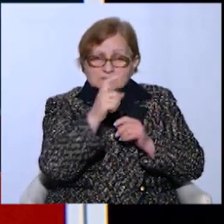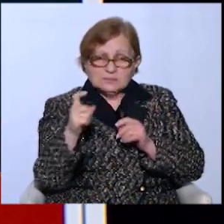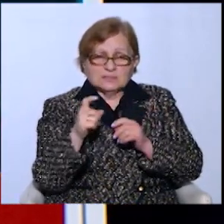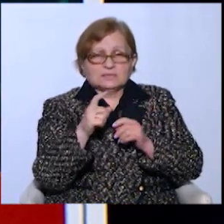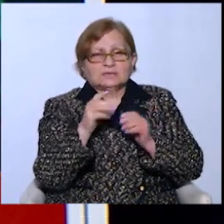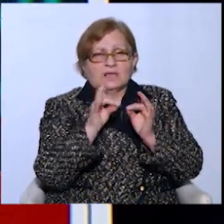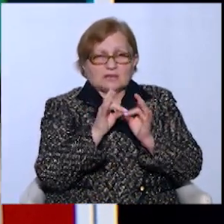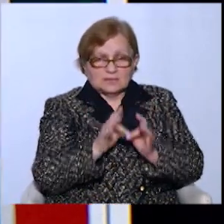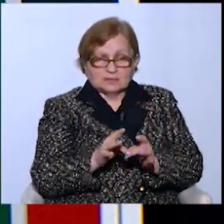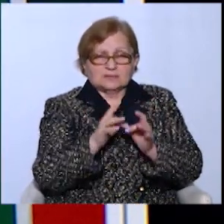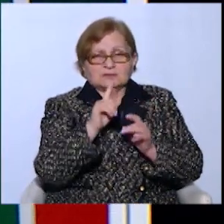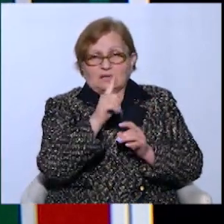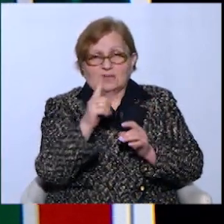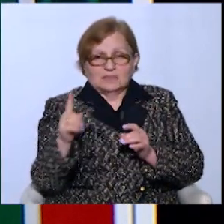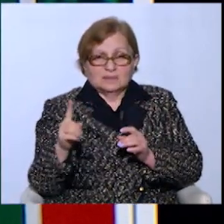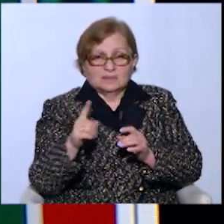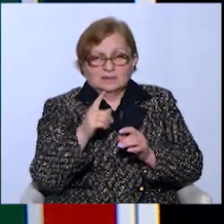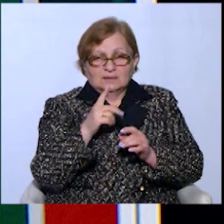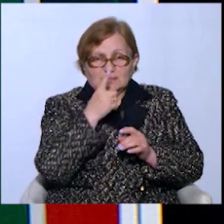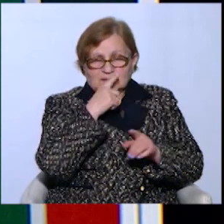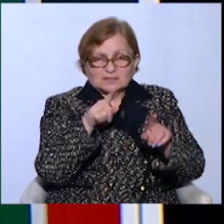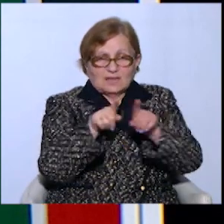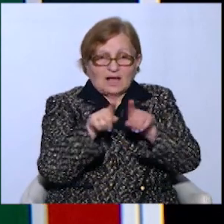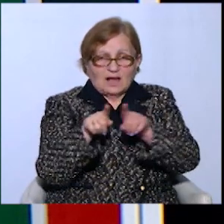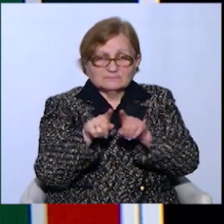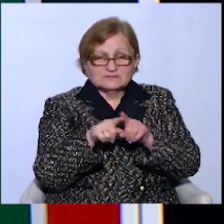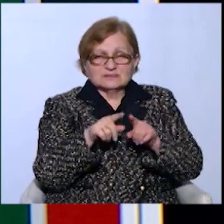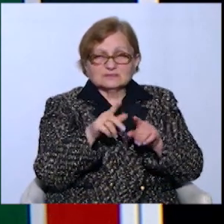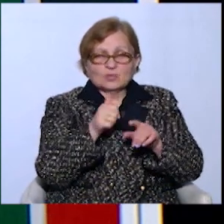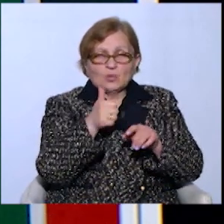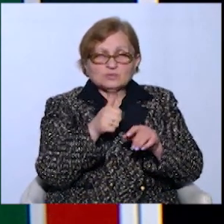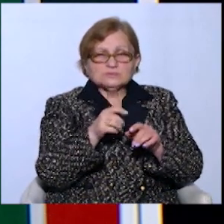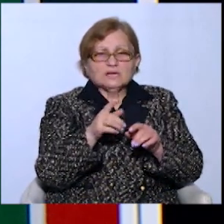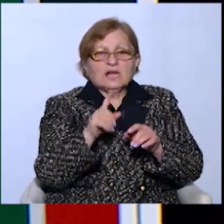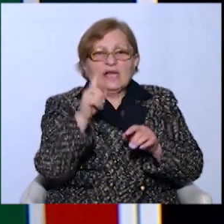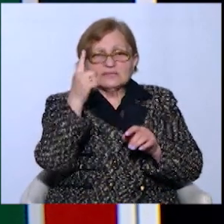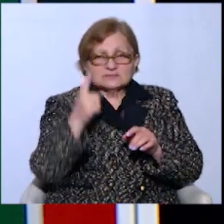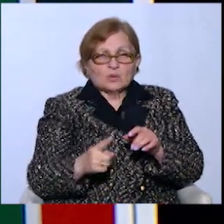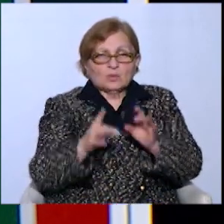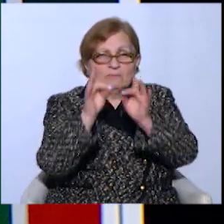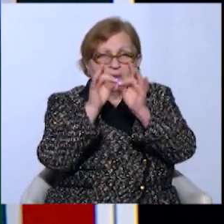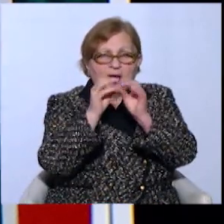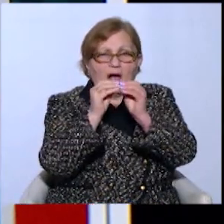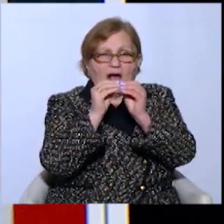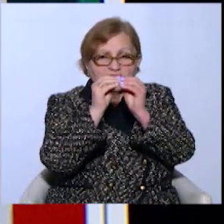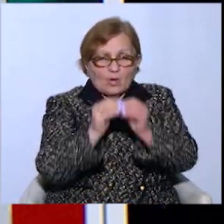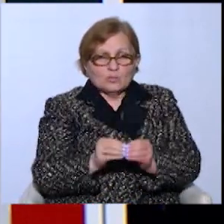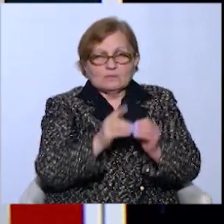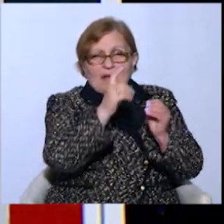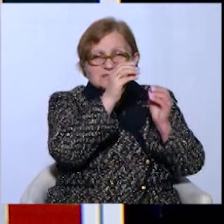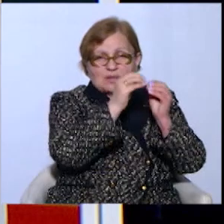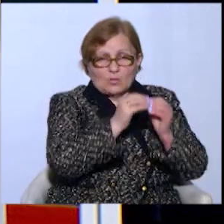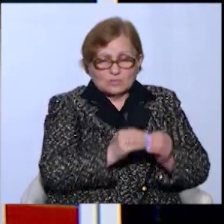ლარიანები, იმიტომ რომ აი ძალიან გავს ხომ ეს ასეულებს, ათეულებს, ერთეულებს და თქვენ თვითონ შეგიძლიათ